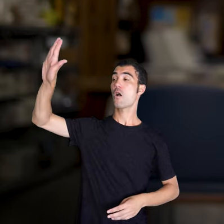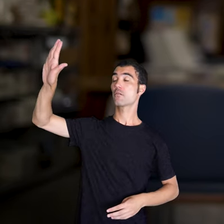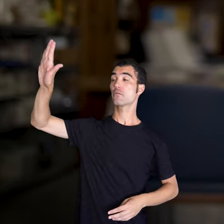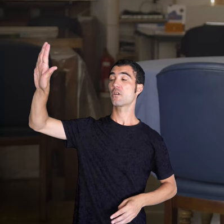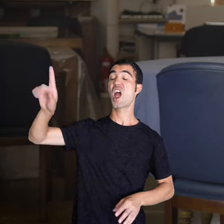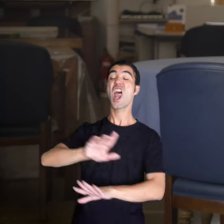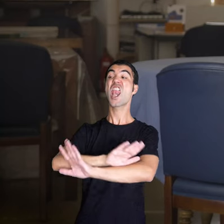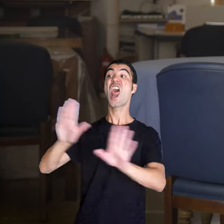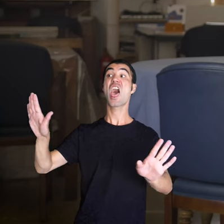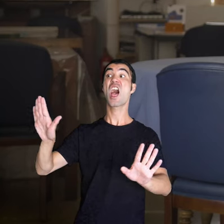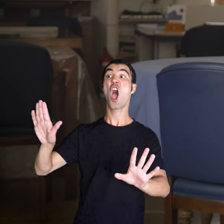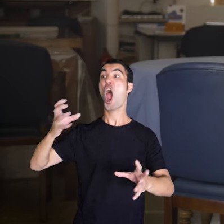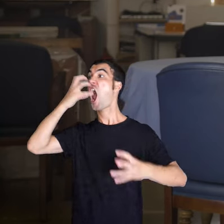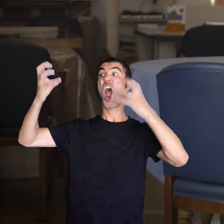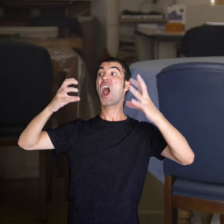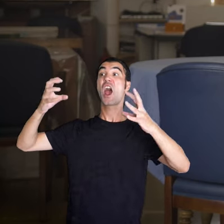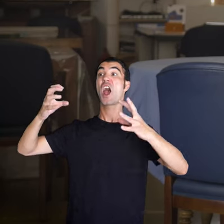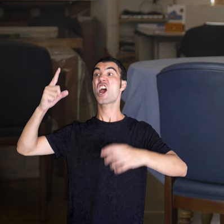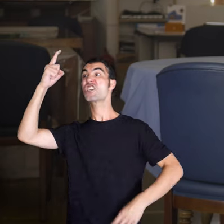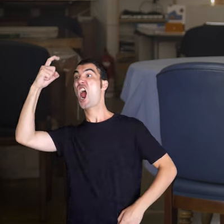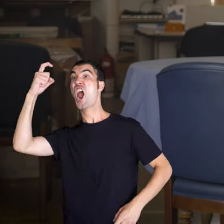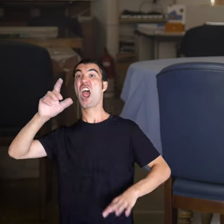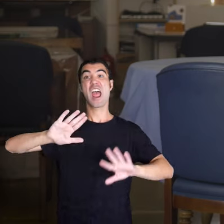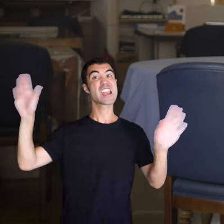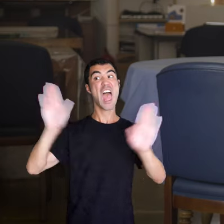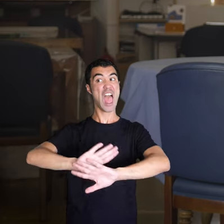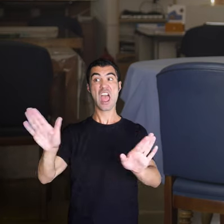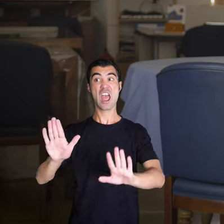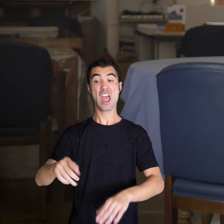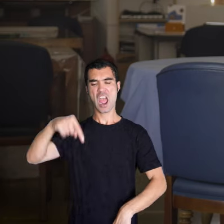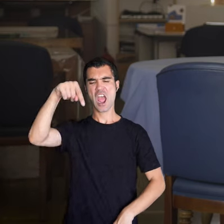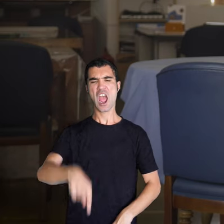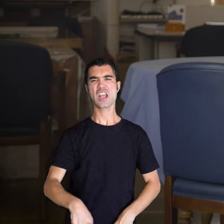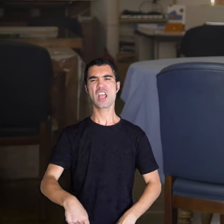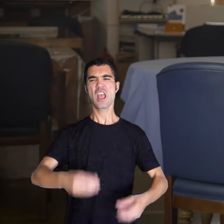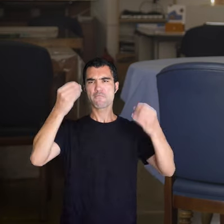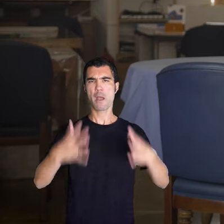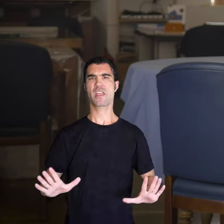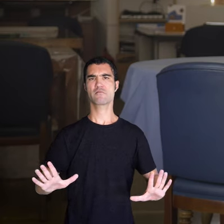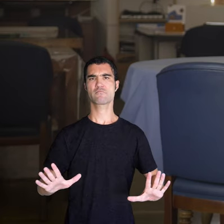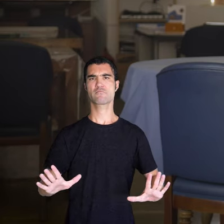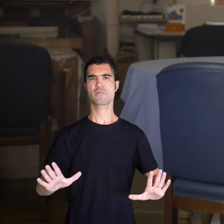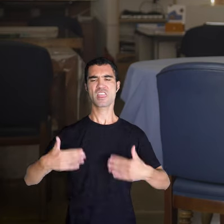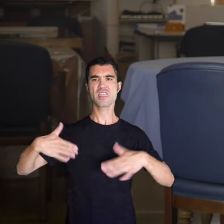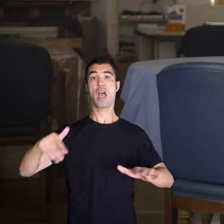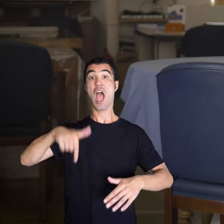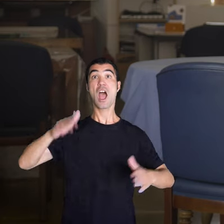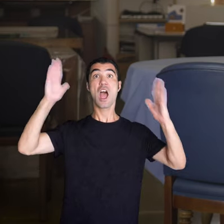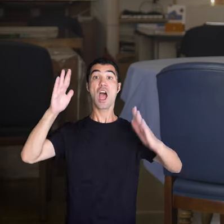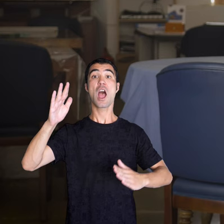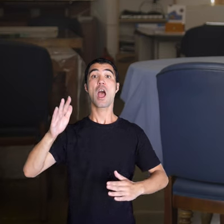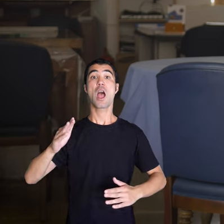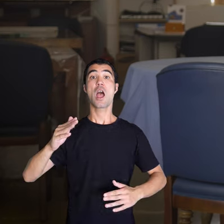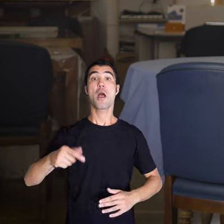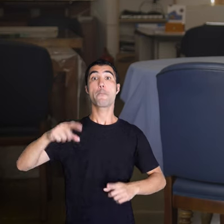no? No provis de fer res, ni pegar cap tro a l'aire, aquí no hi ha res o que valgui. Diu, és el mes de maig i és